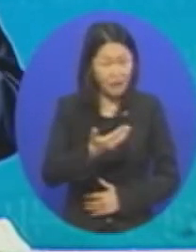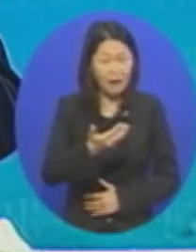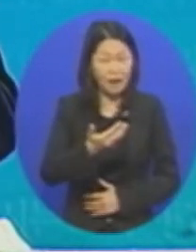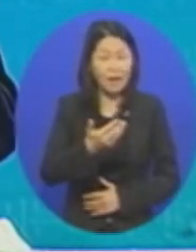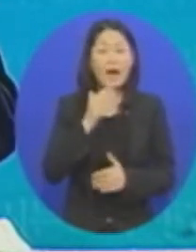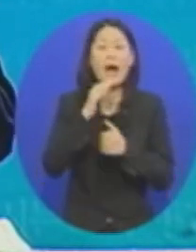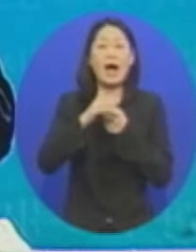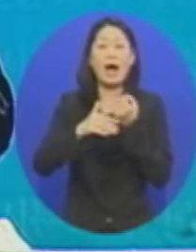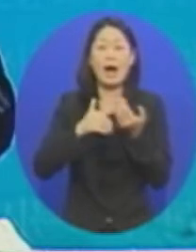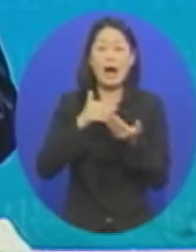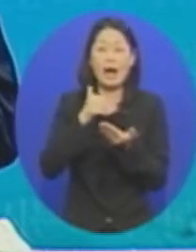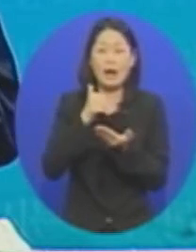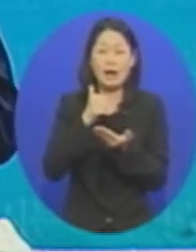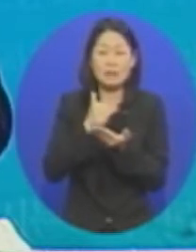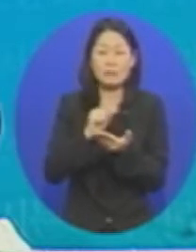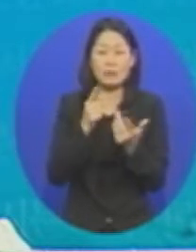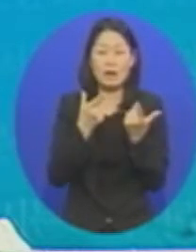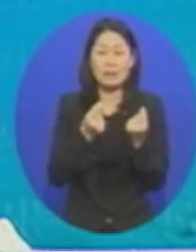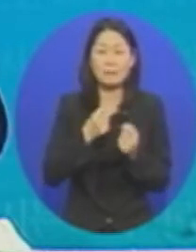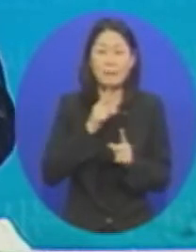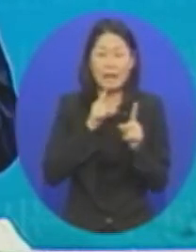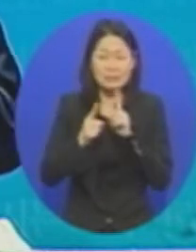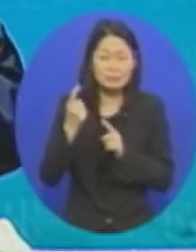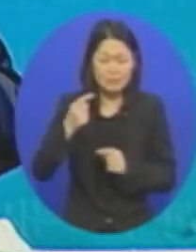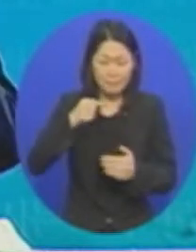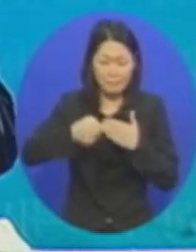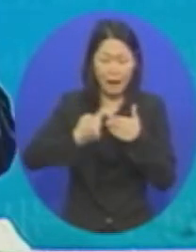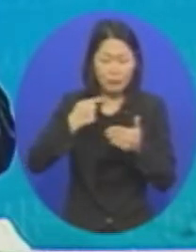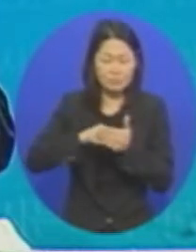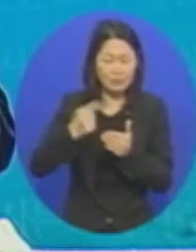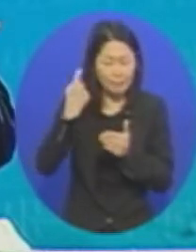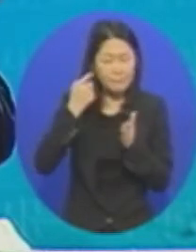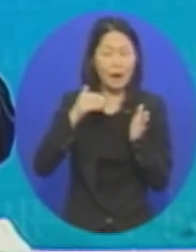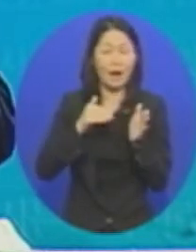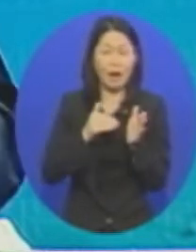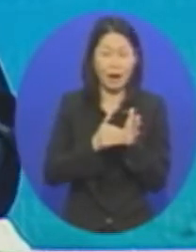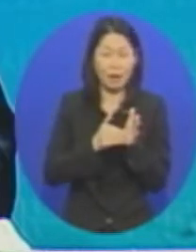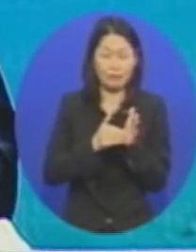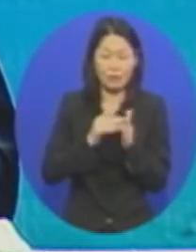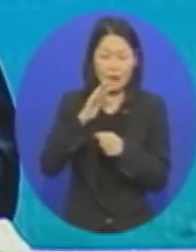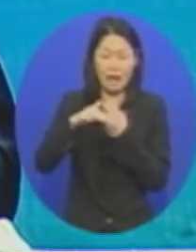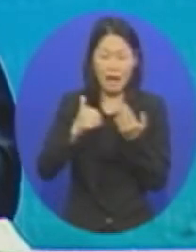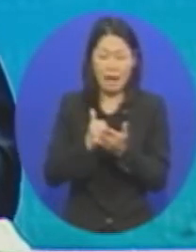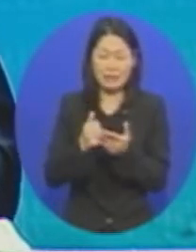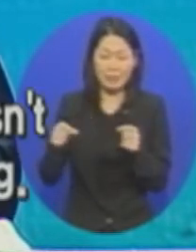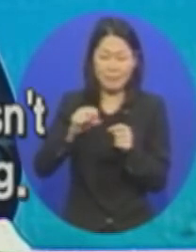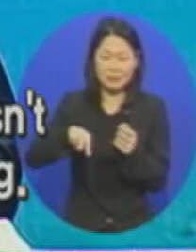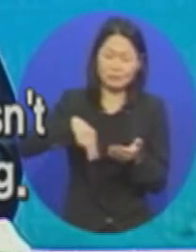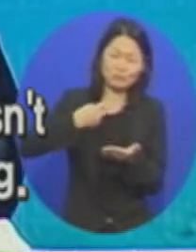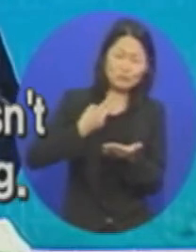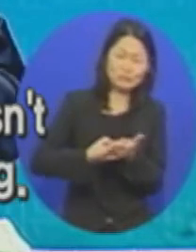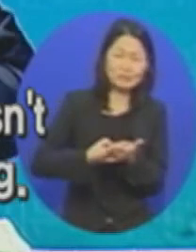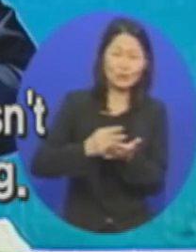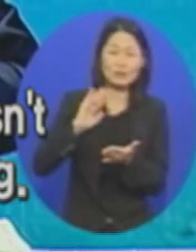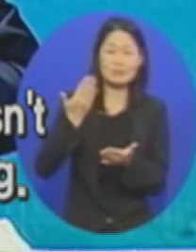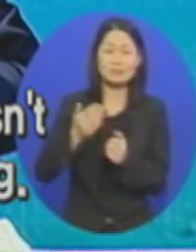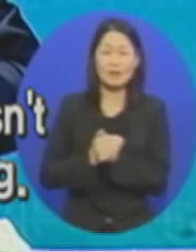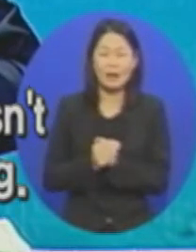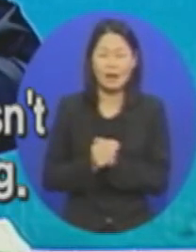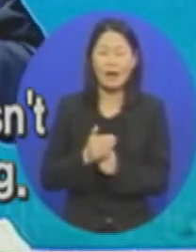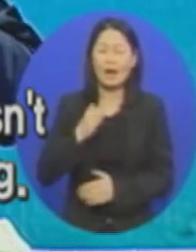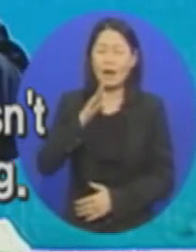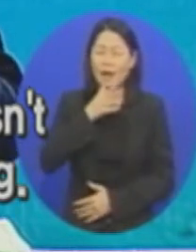하는 말씀을 그가 마음에 듣고 그리고는 하나님 앞에 꼴 하셨어요 아 내가